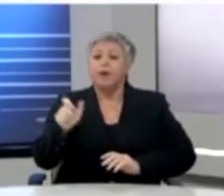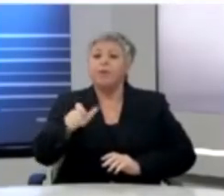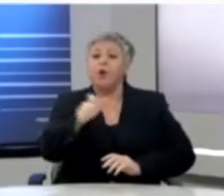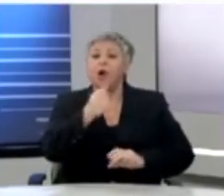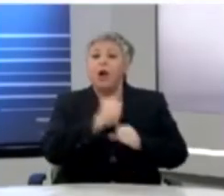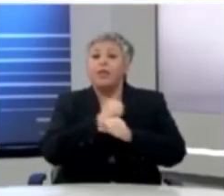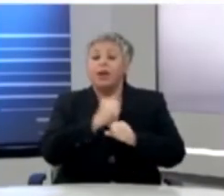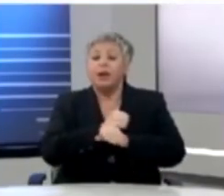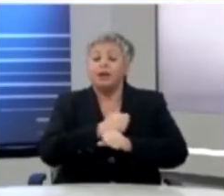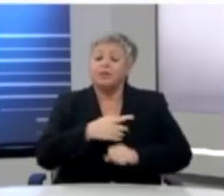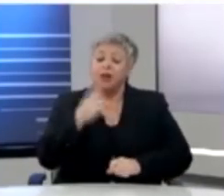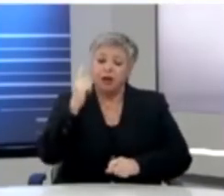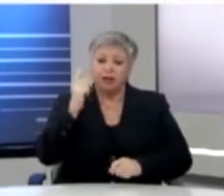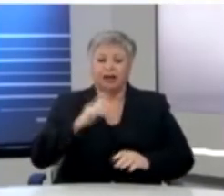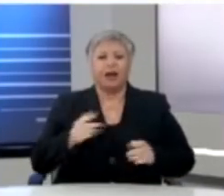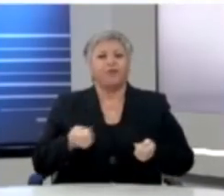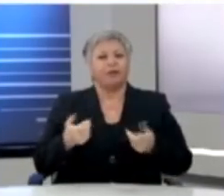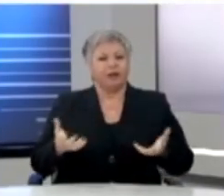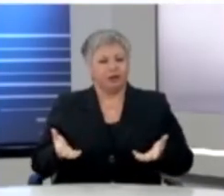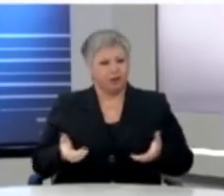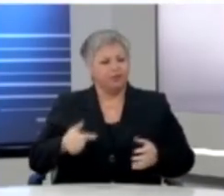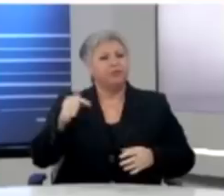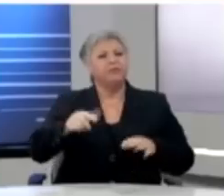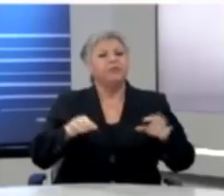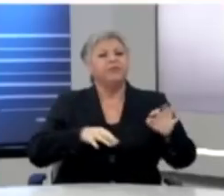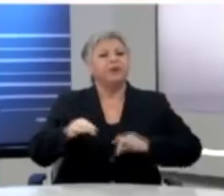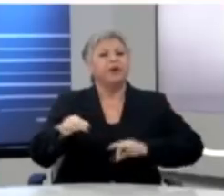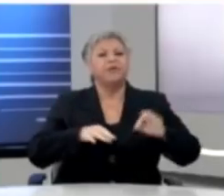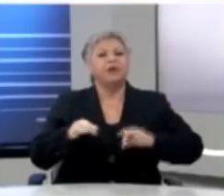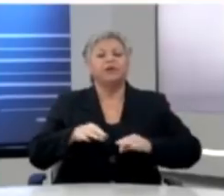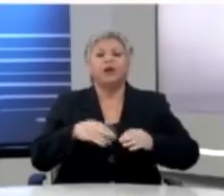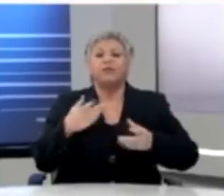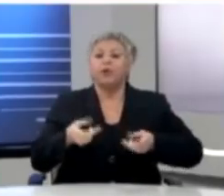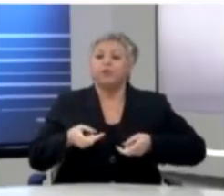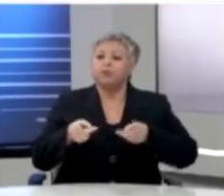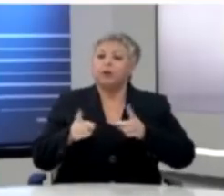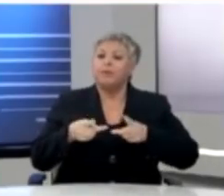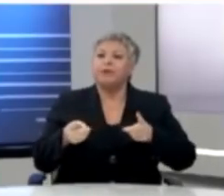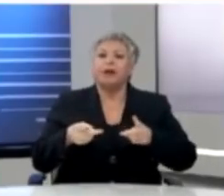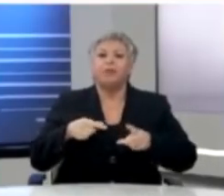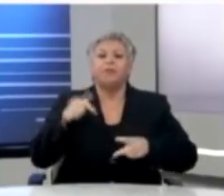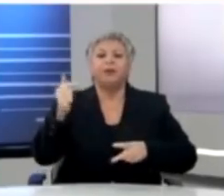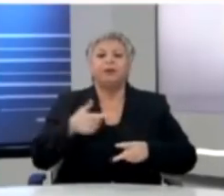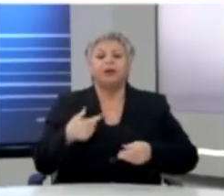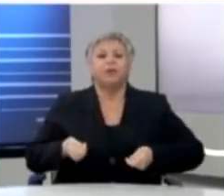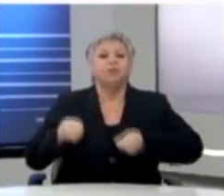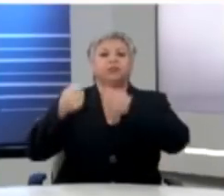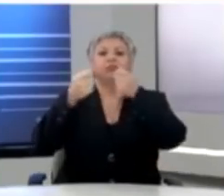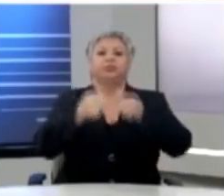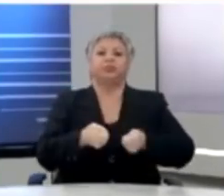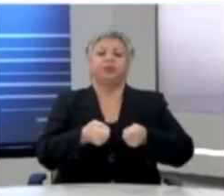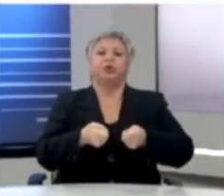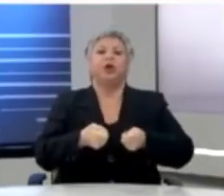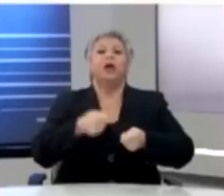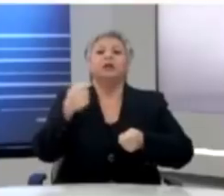πολυνομοσχέδιο επίσης ανοίγει και άλλο δρόμο, το δρόμο της ιδιωτικοποίησης στους δήμους και περιφέρειες, αφού δίνει τη δυνατότητα στα